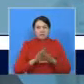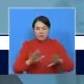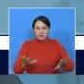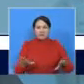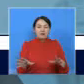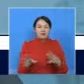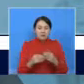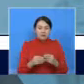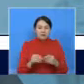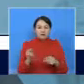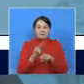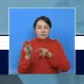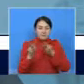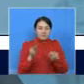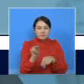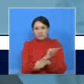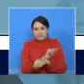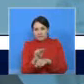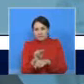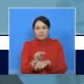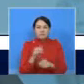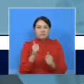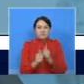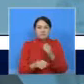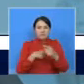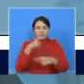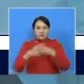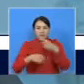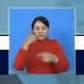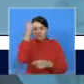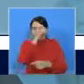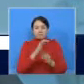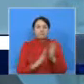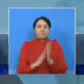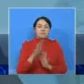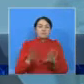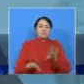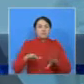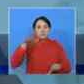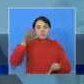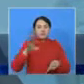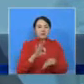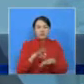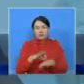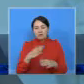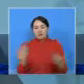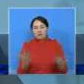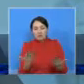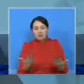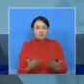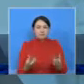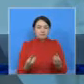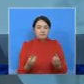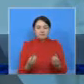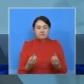балаларында қарап, жылдары бойы қалай өсіп келе жатыр, қандай аурулармен ауырады, және